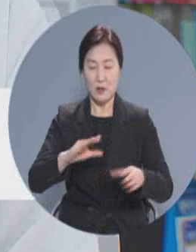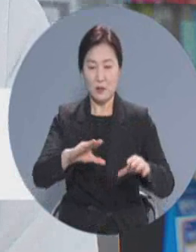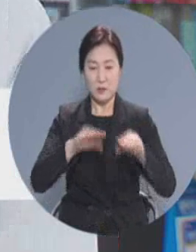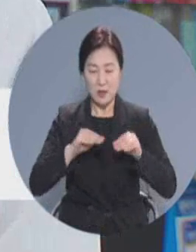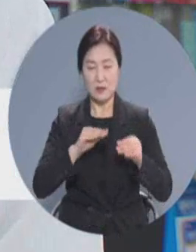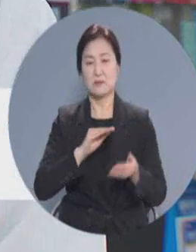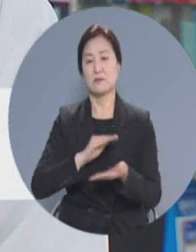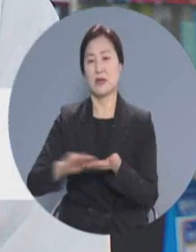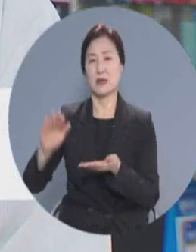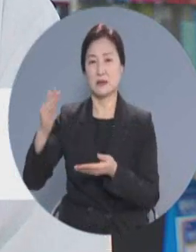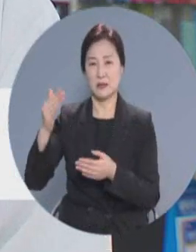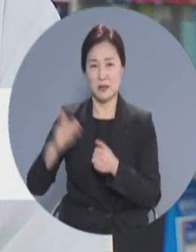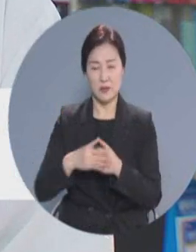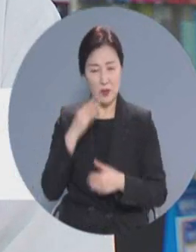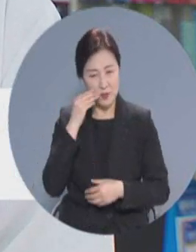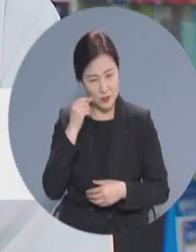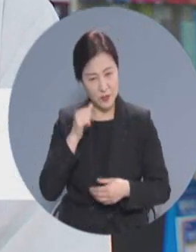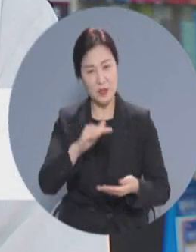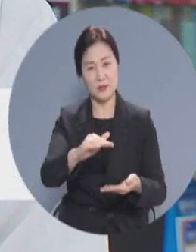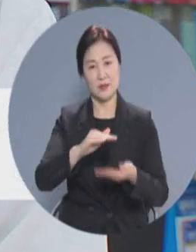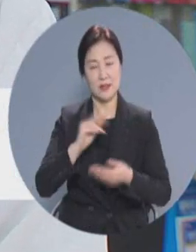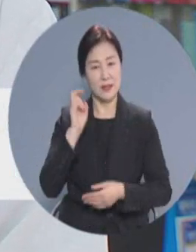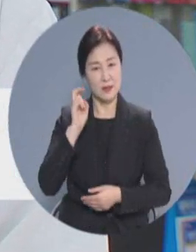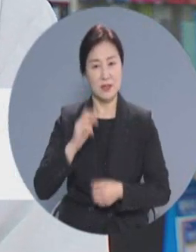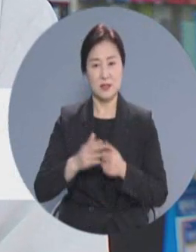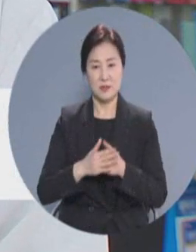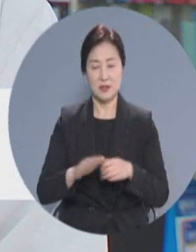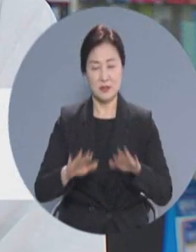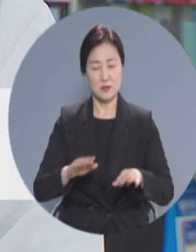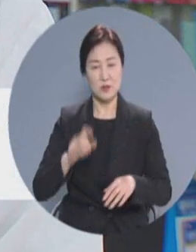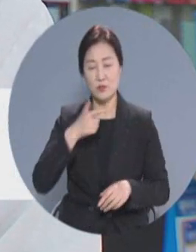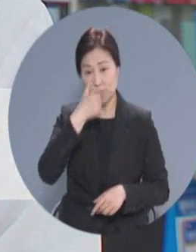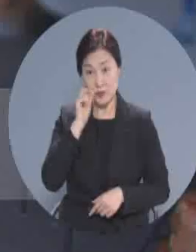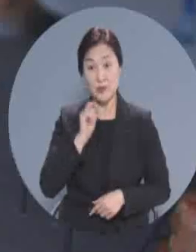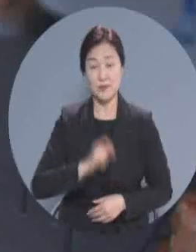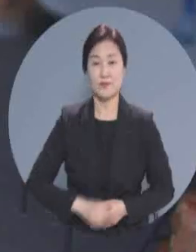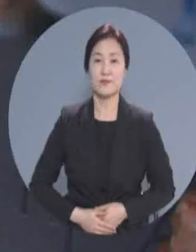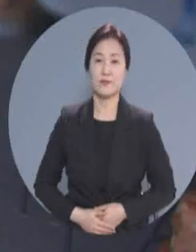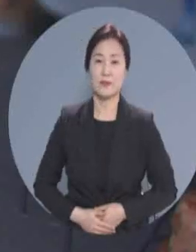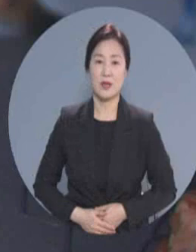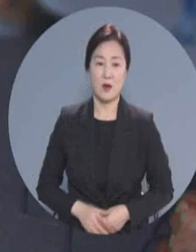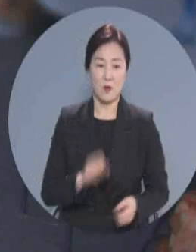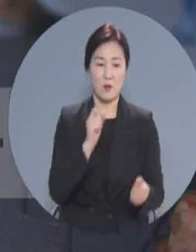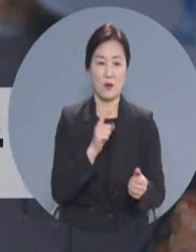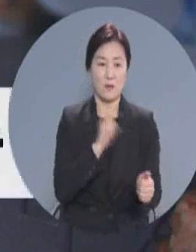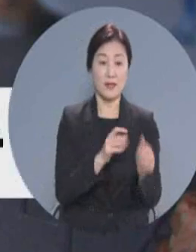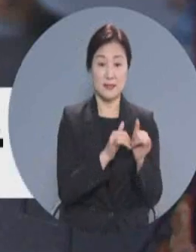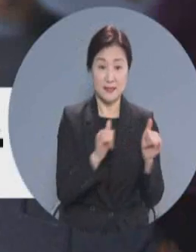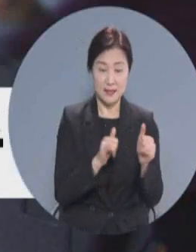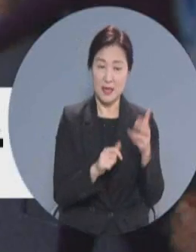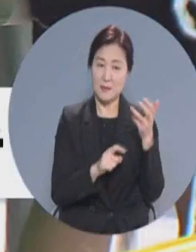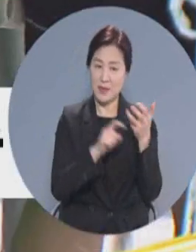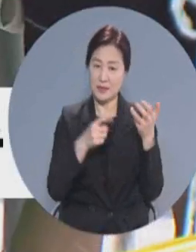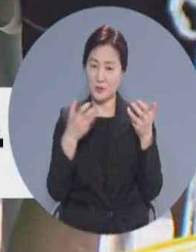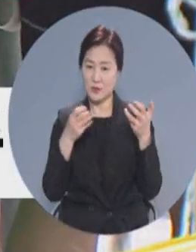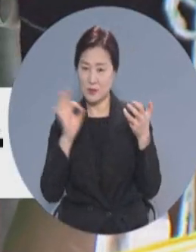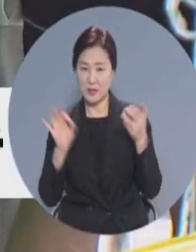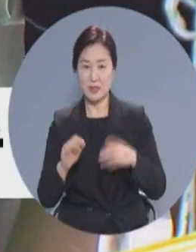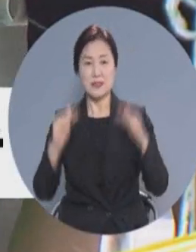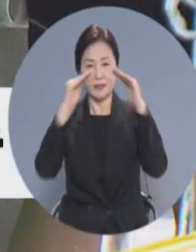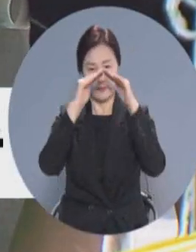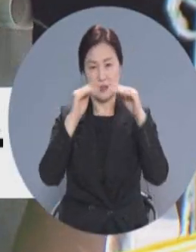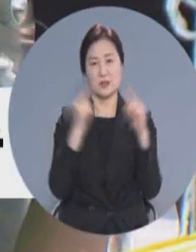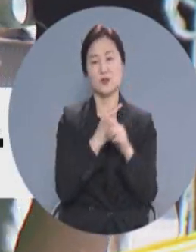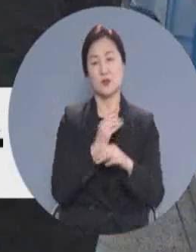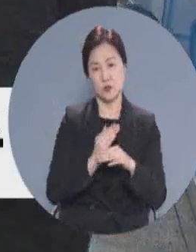그런데 조금 더 원활해진 것 같은데요. 그래도 아직은 원활한 편은 아닙니다. 확진자의 80에서 90%가 재택치료를 하고